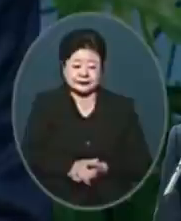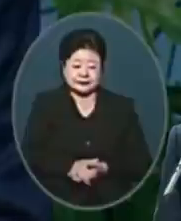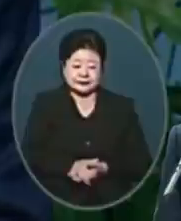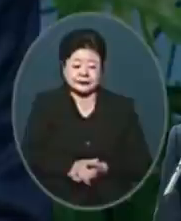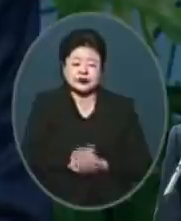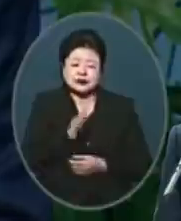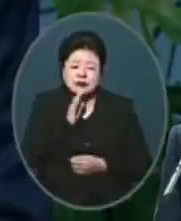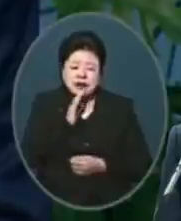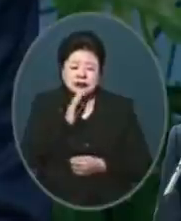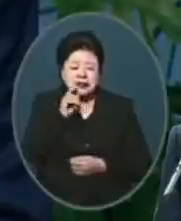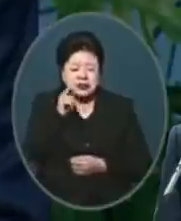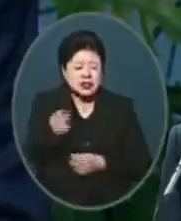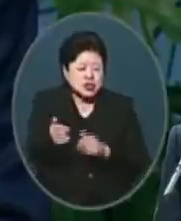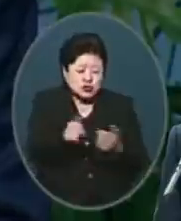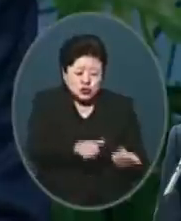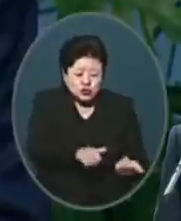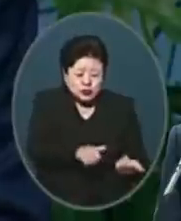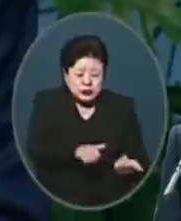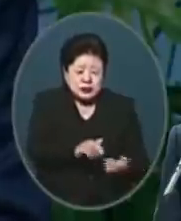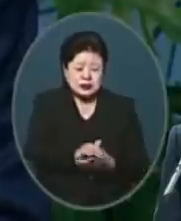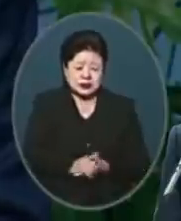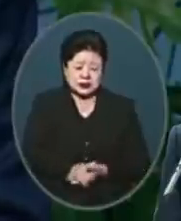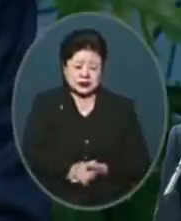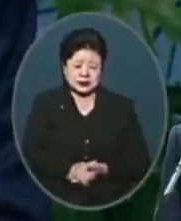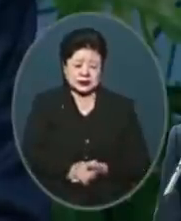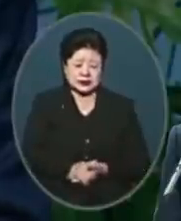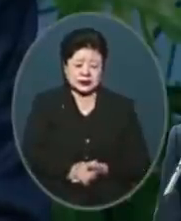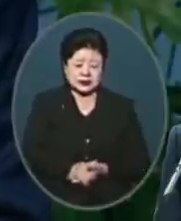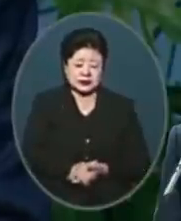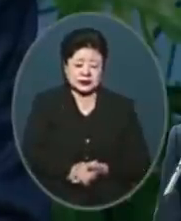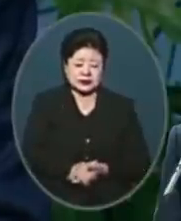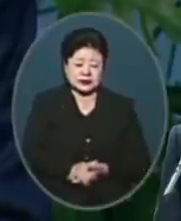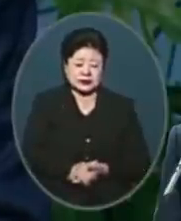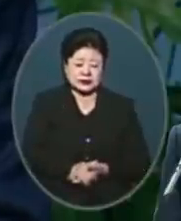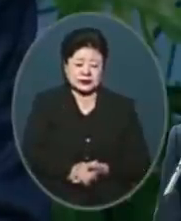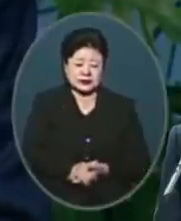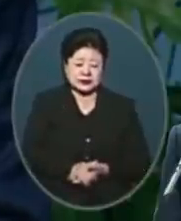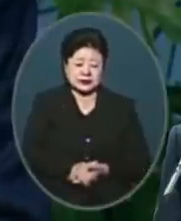실상 그 죽음을